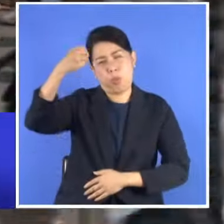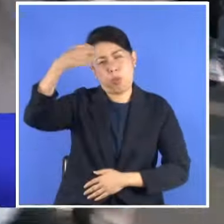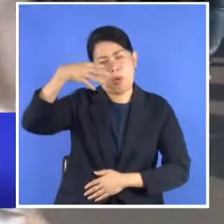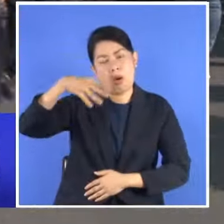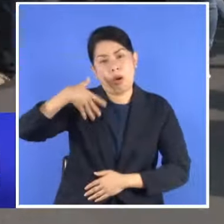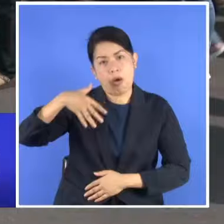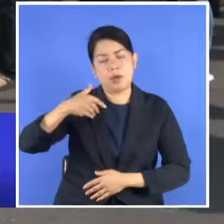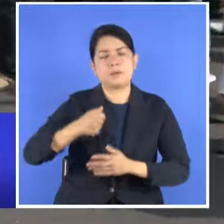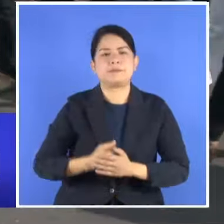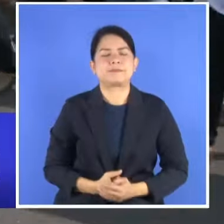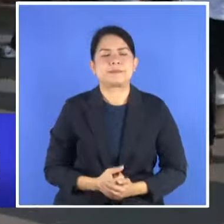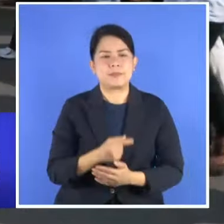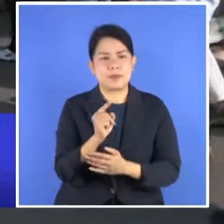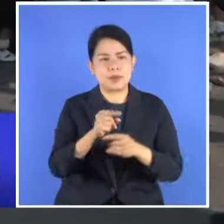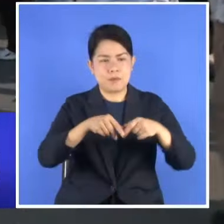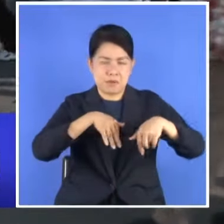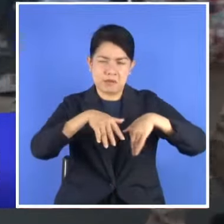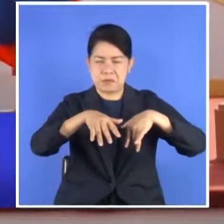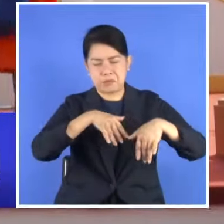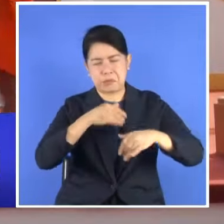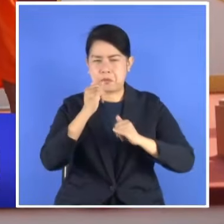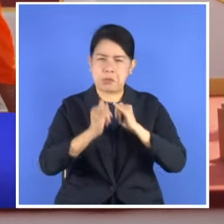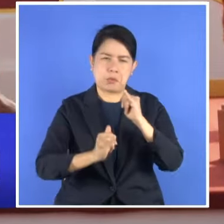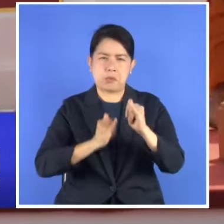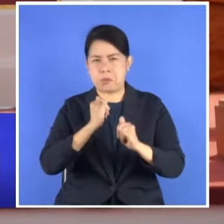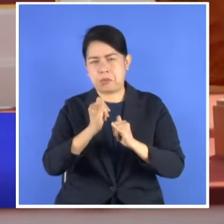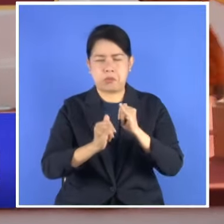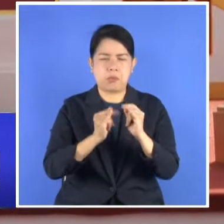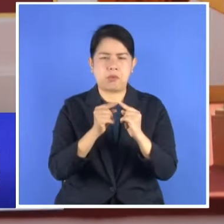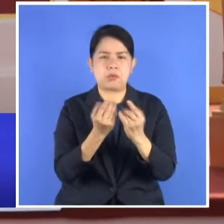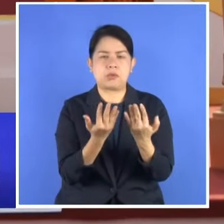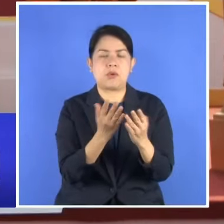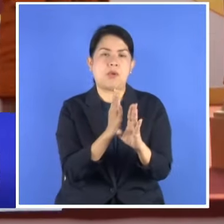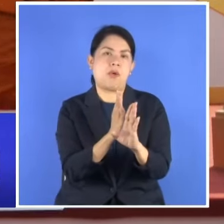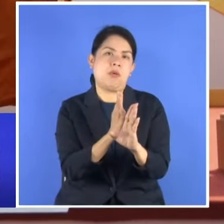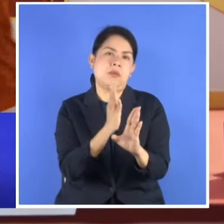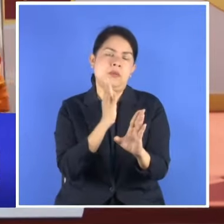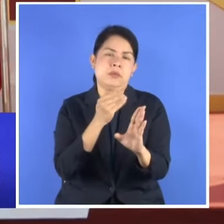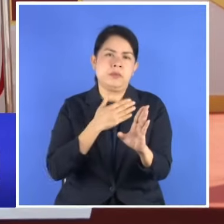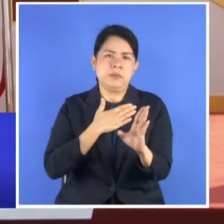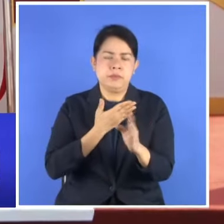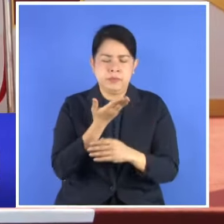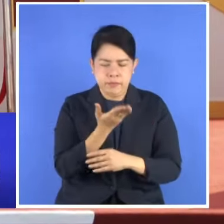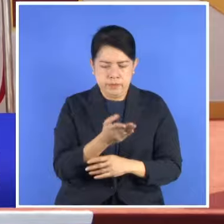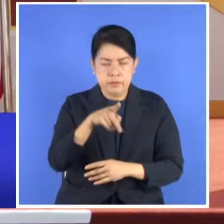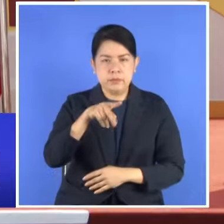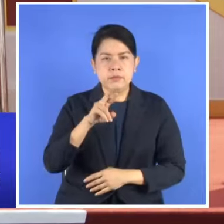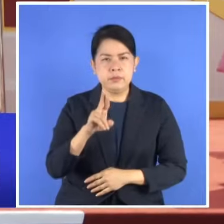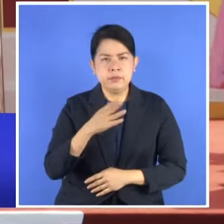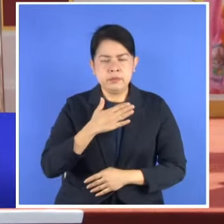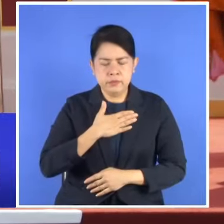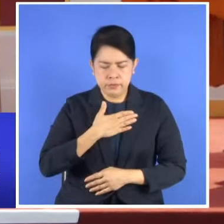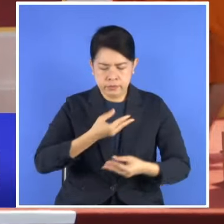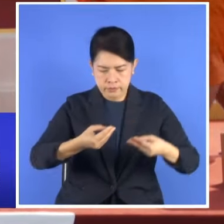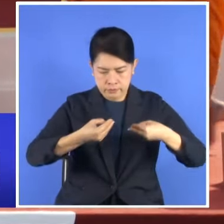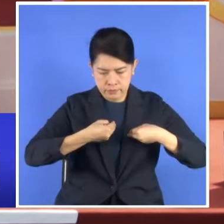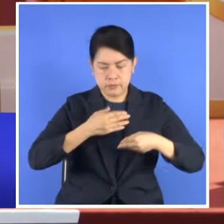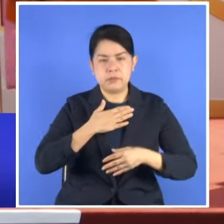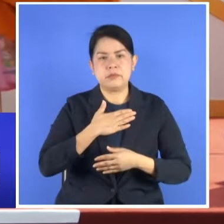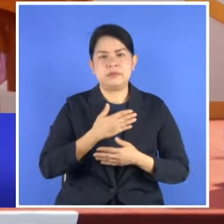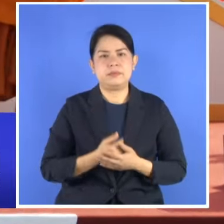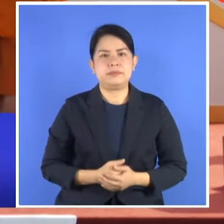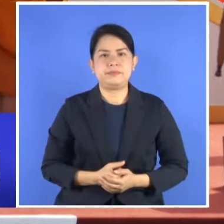พุทธศาสนิกชนนะครับก็ยังคงมีแรงศรัทธาเดินต่อแถวนะครับในสักการะขอรเพื่อความเป็นสิริมงคลในครั้งหนึ่งใน